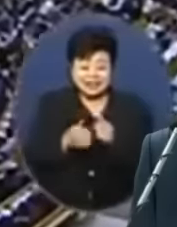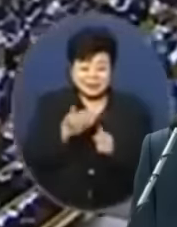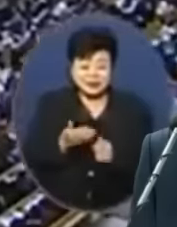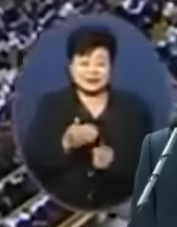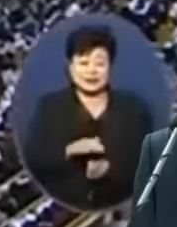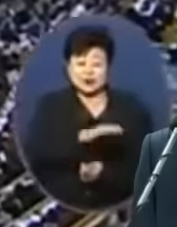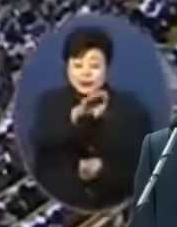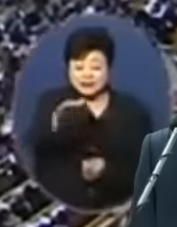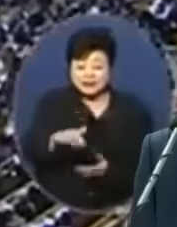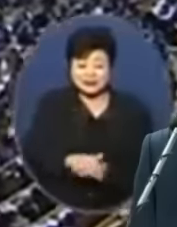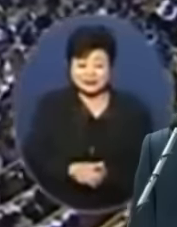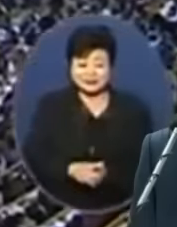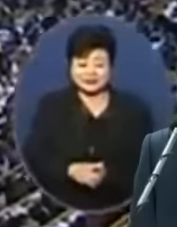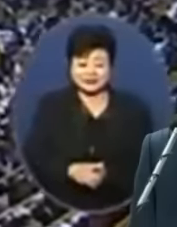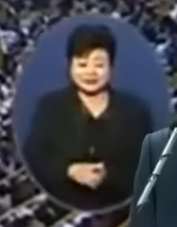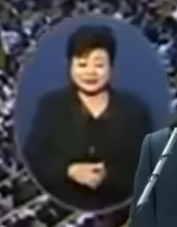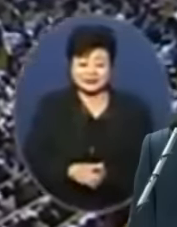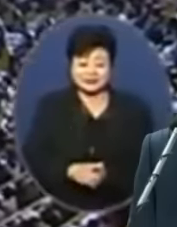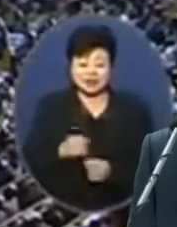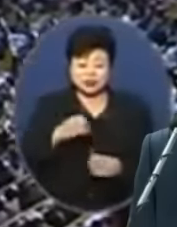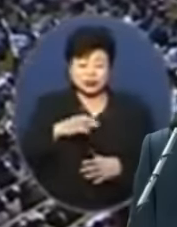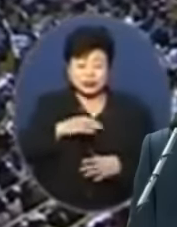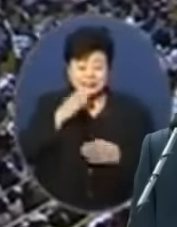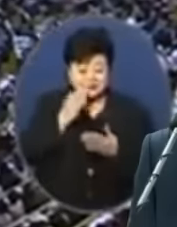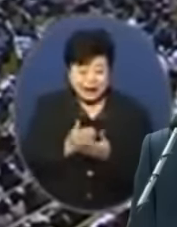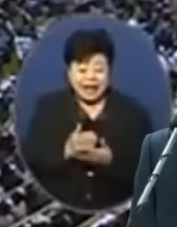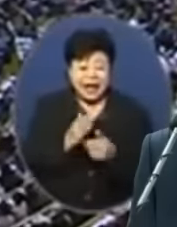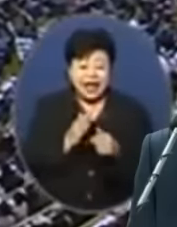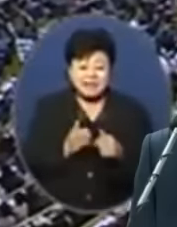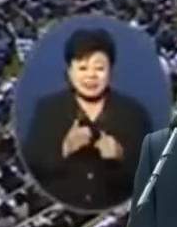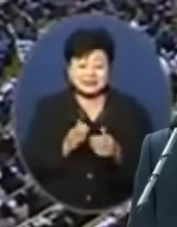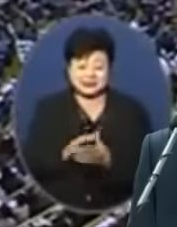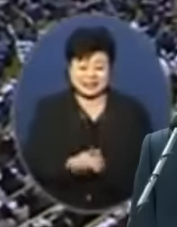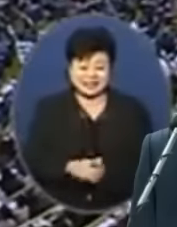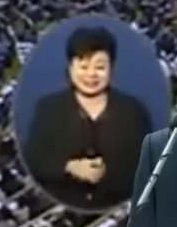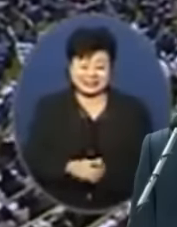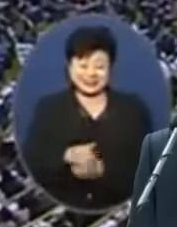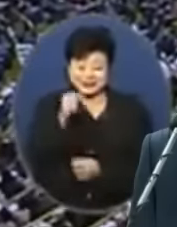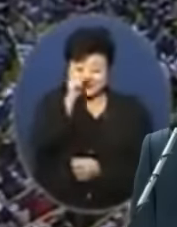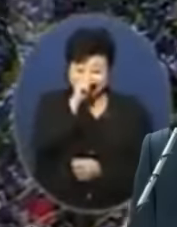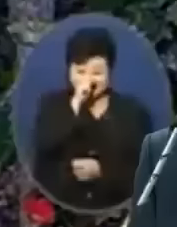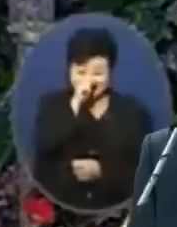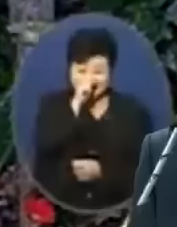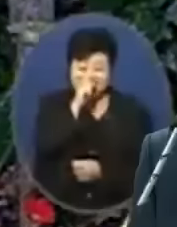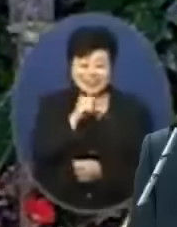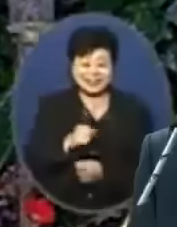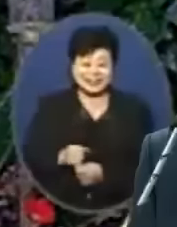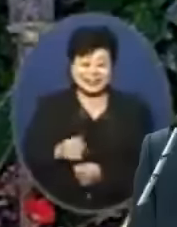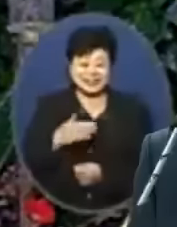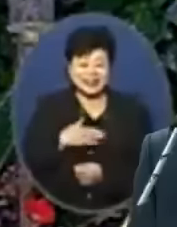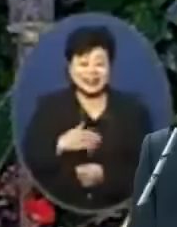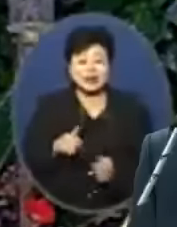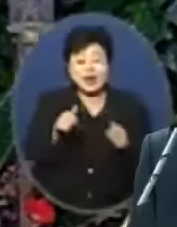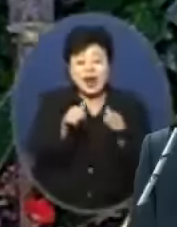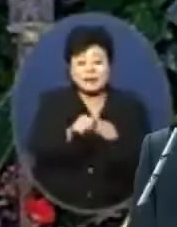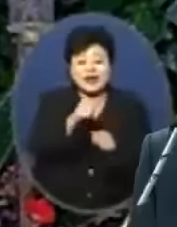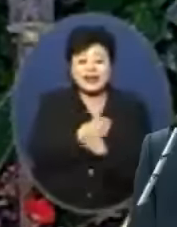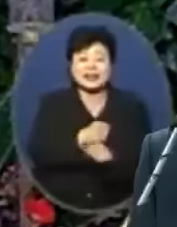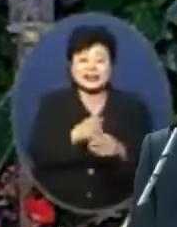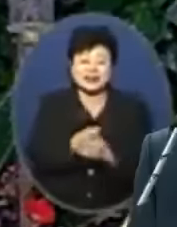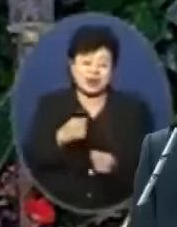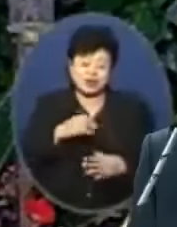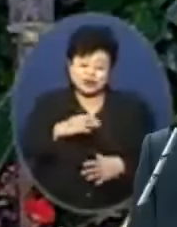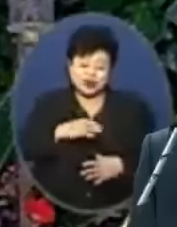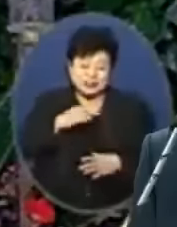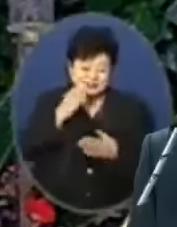하나님께서 우리를 두려워하지 말라고 하시니 얼마나 좋습니까? 왜 내가 너와 함께 있으니